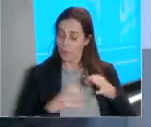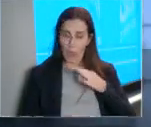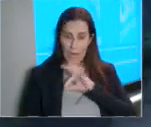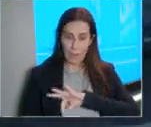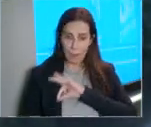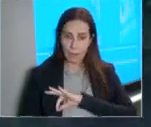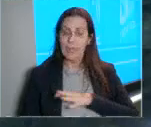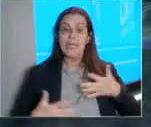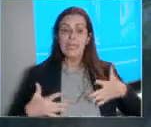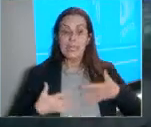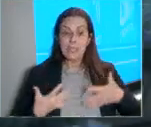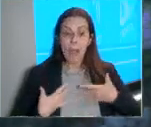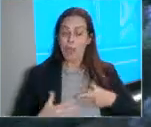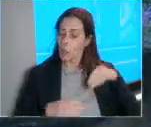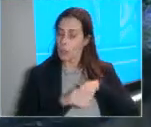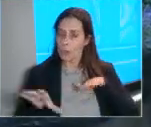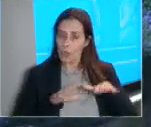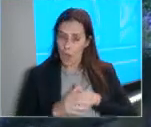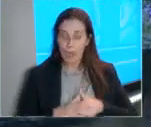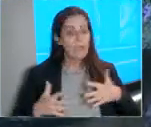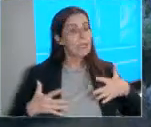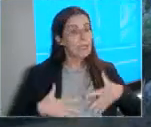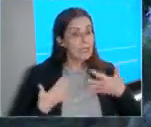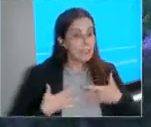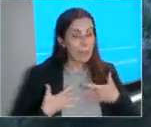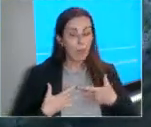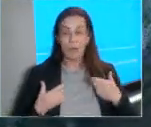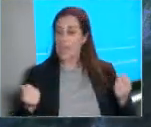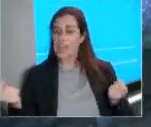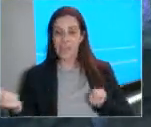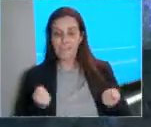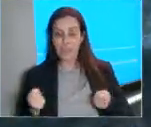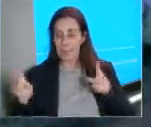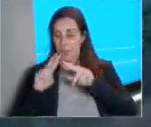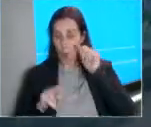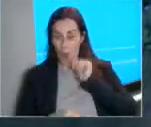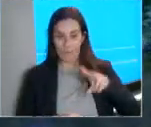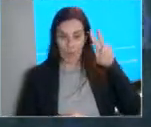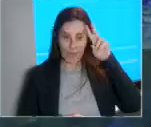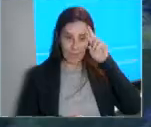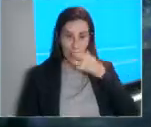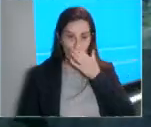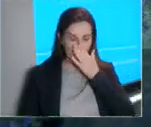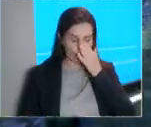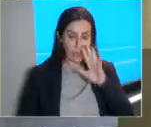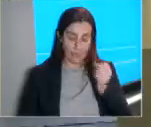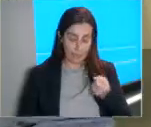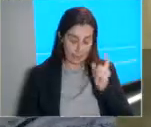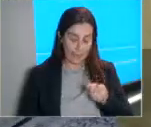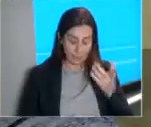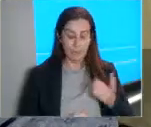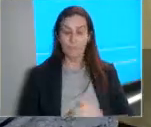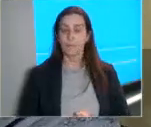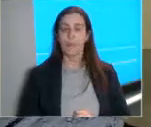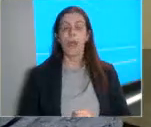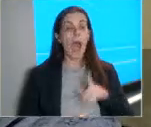ביתנו נשמח להיות חלק מהממשלה הזו, נשמח להיות המתווכים בין שני האדונים במידה ויש